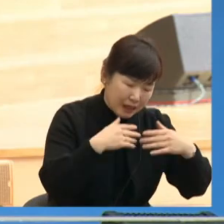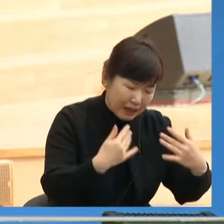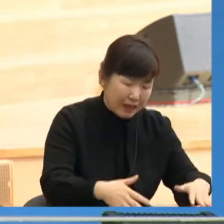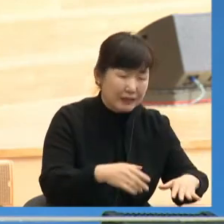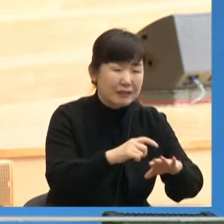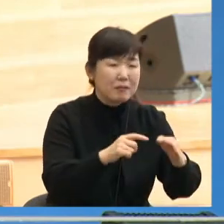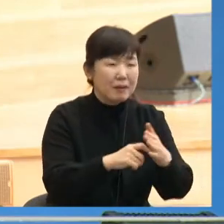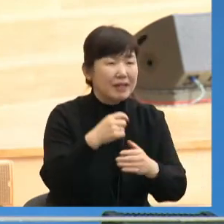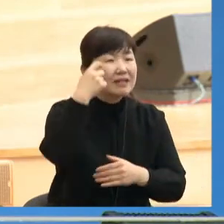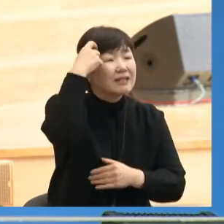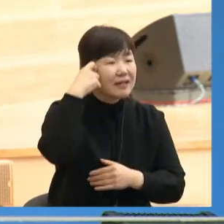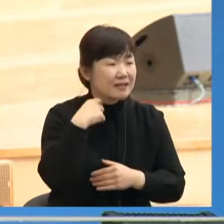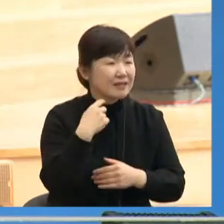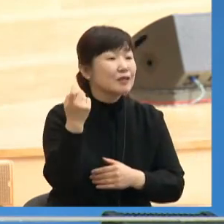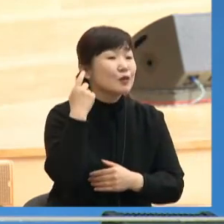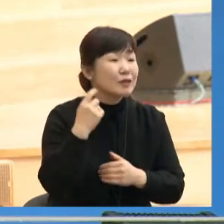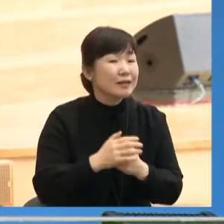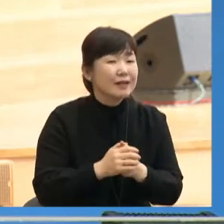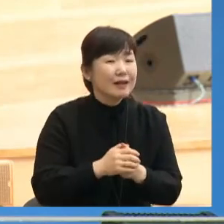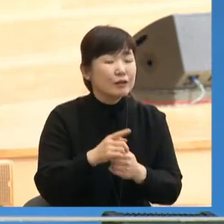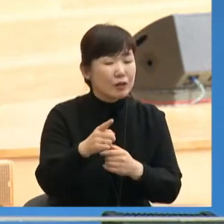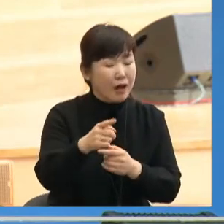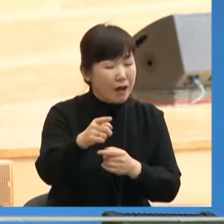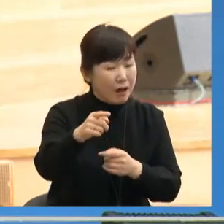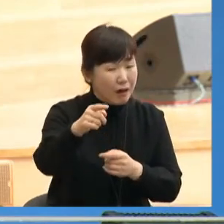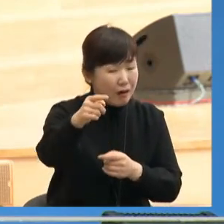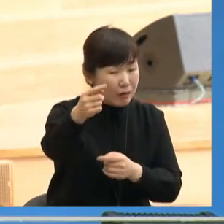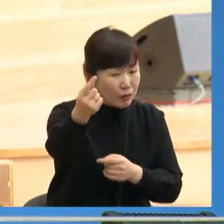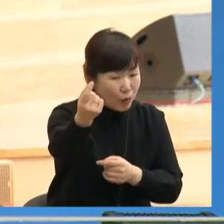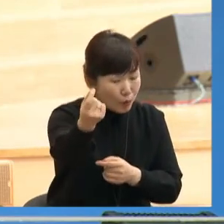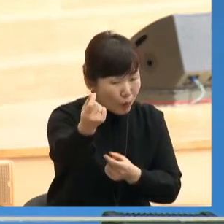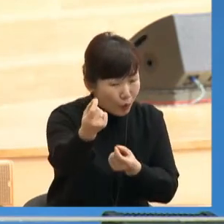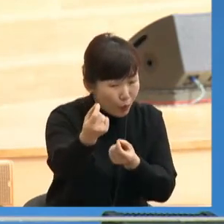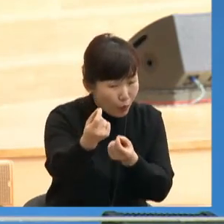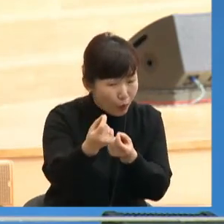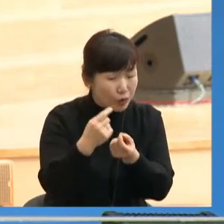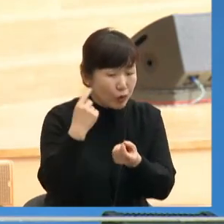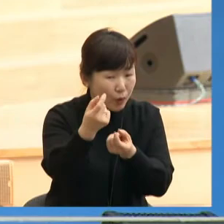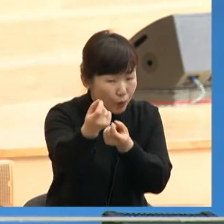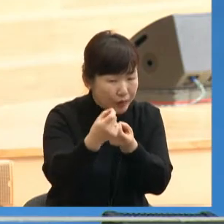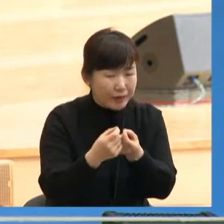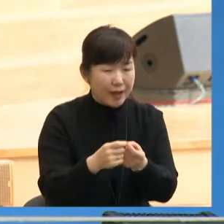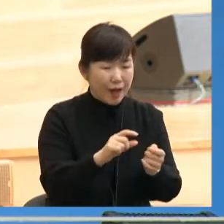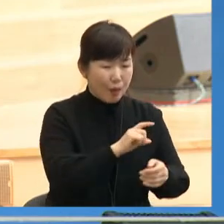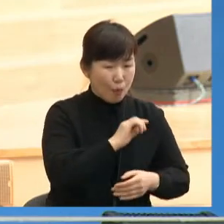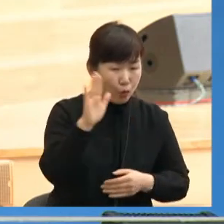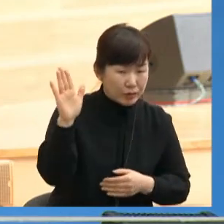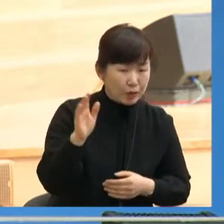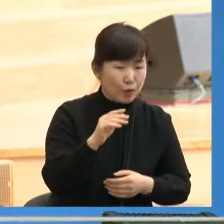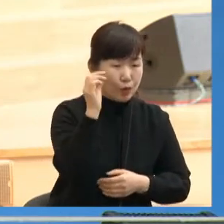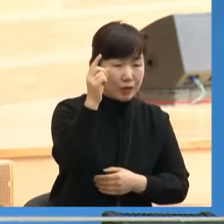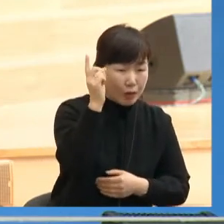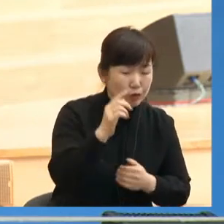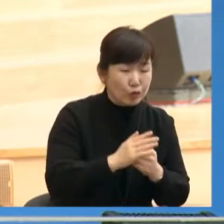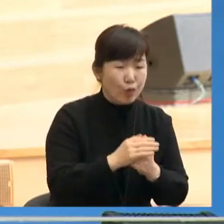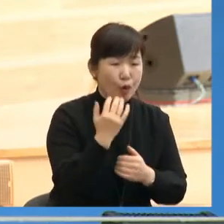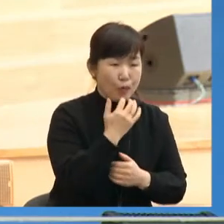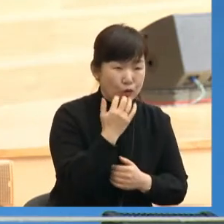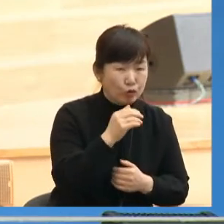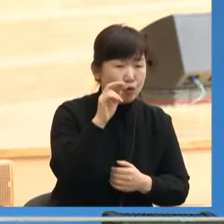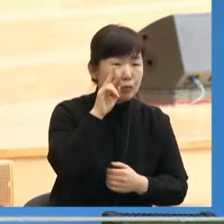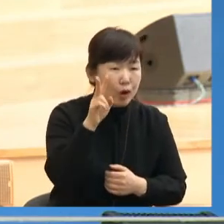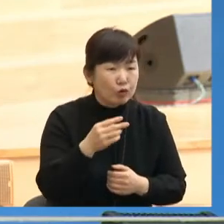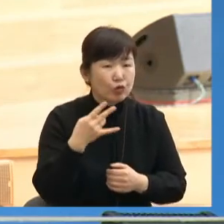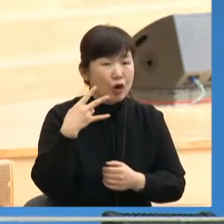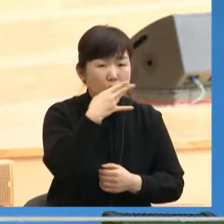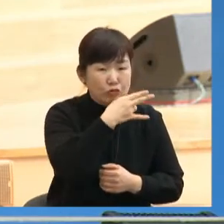마음이 느껴지는 그런 소리였습니다. 그 소리가 가까워지는데 모세도 다윗도 바울도 베드로도